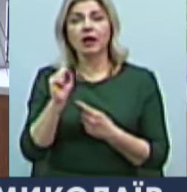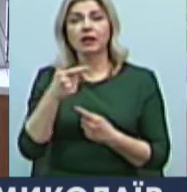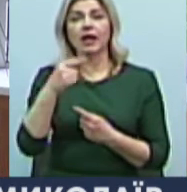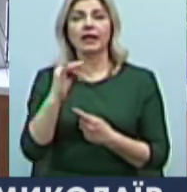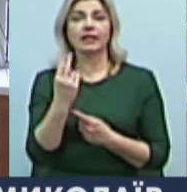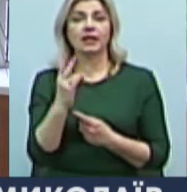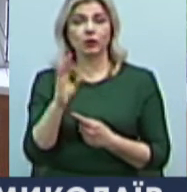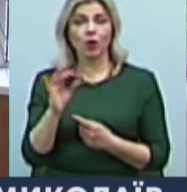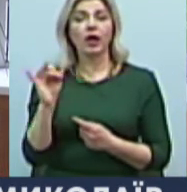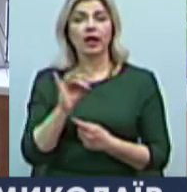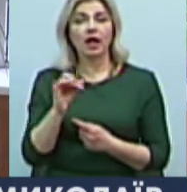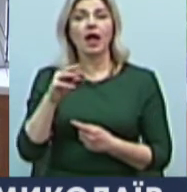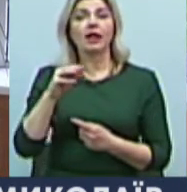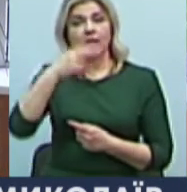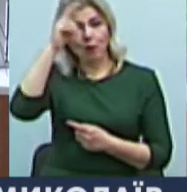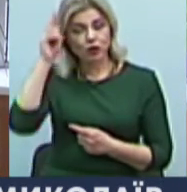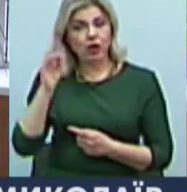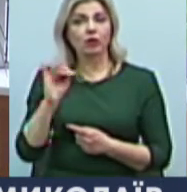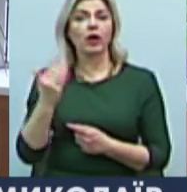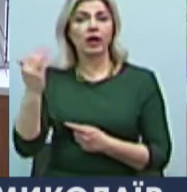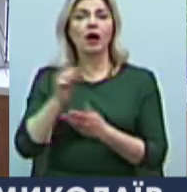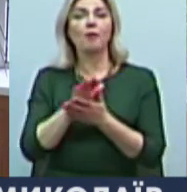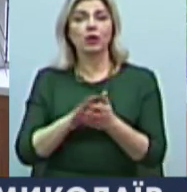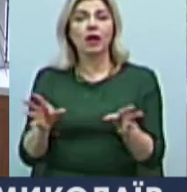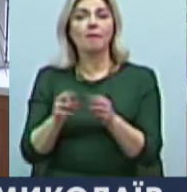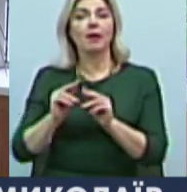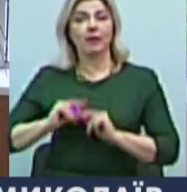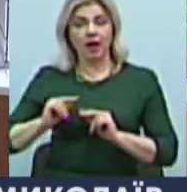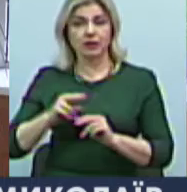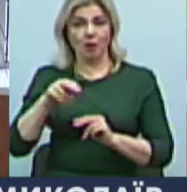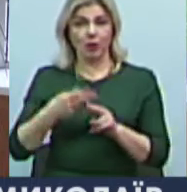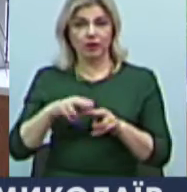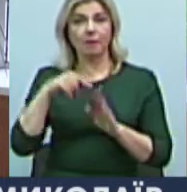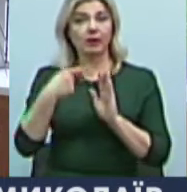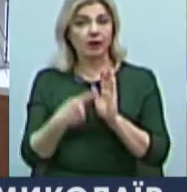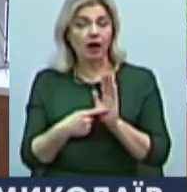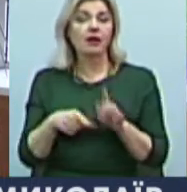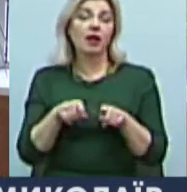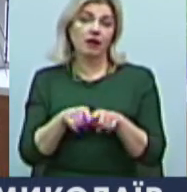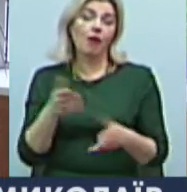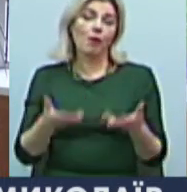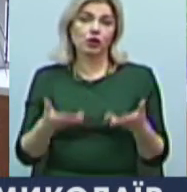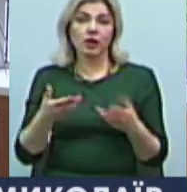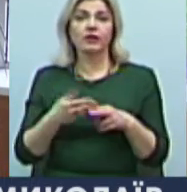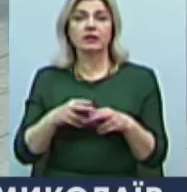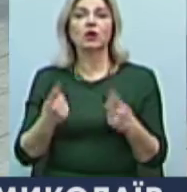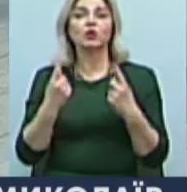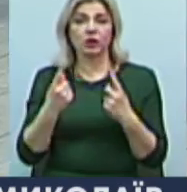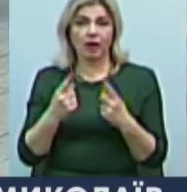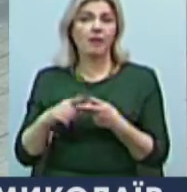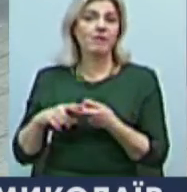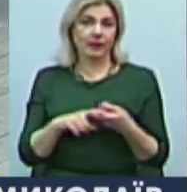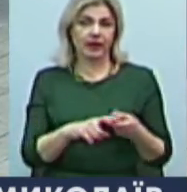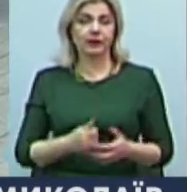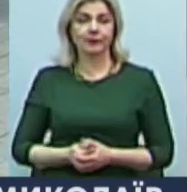і про Юлію Тимошенко, і про, мабуть, їхню якусь подальшу співпрацю з даного питання, то так, можливо, це суттєво вплине.